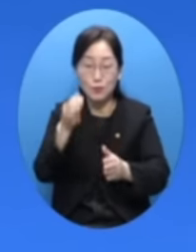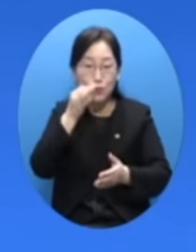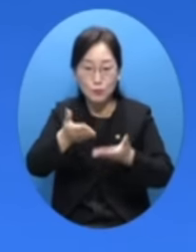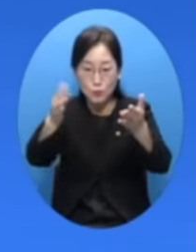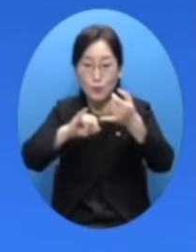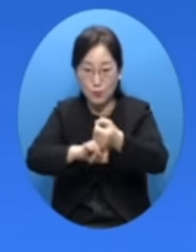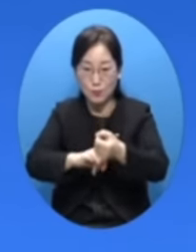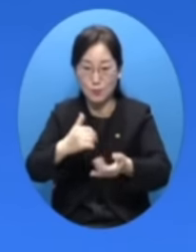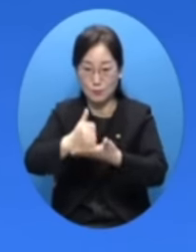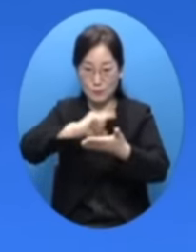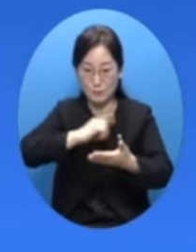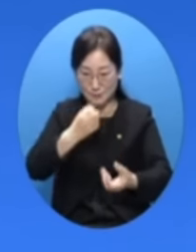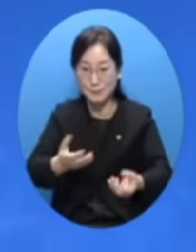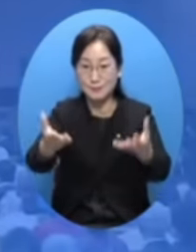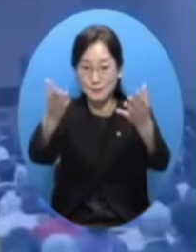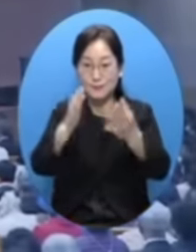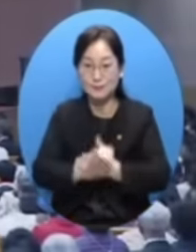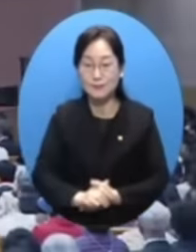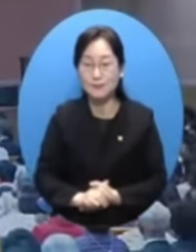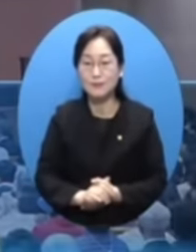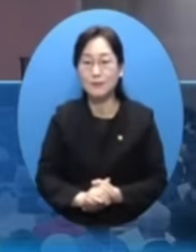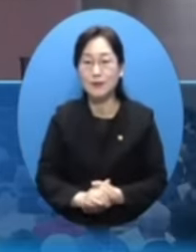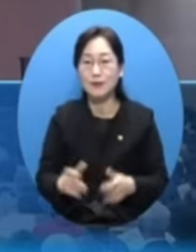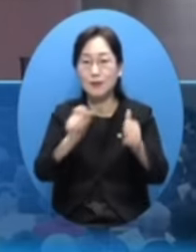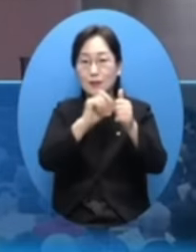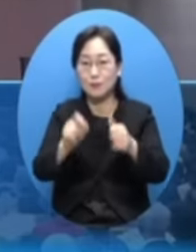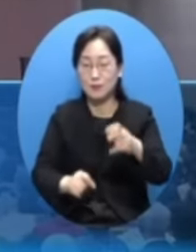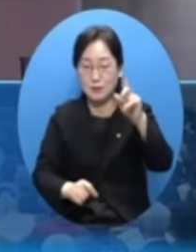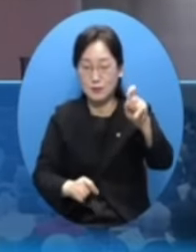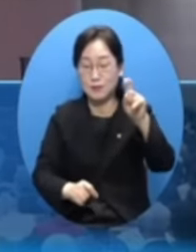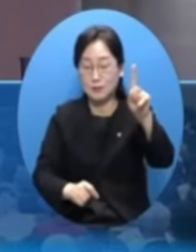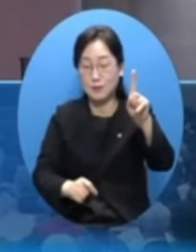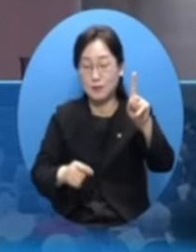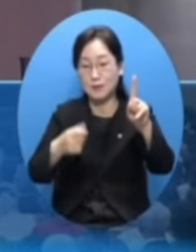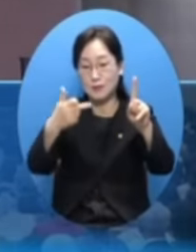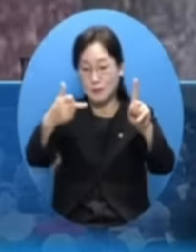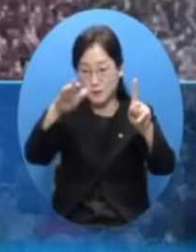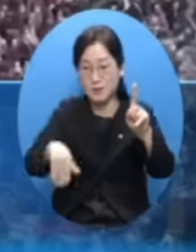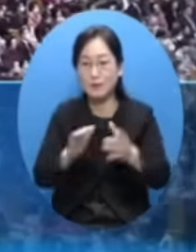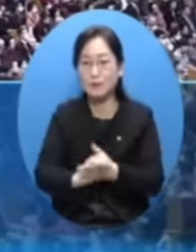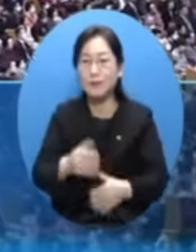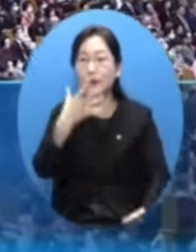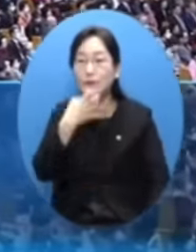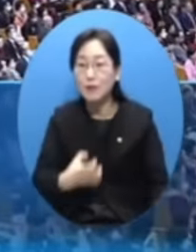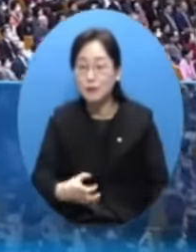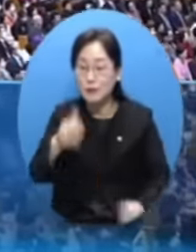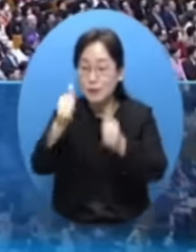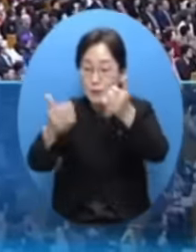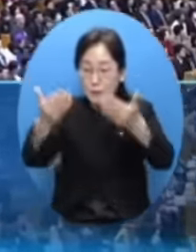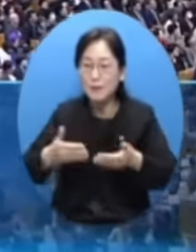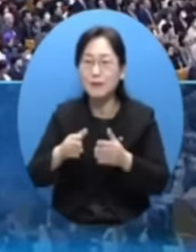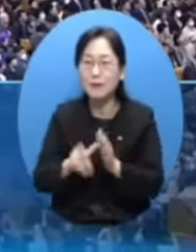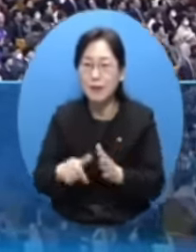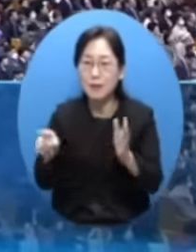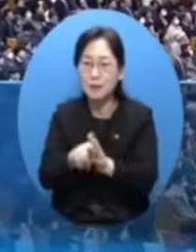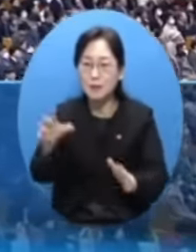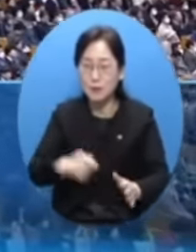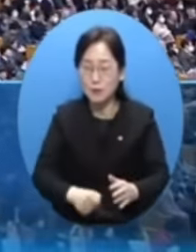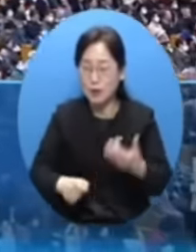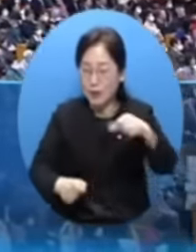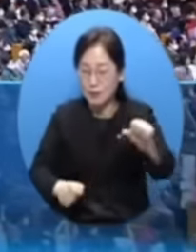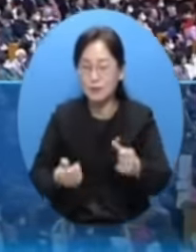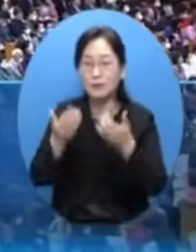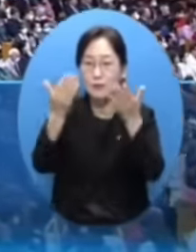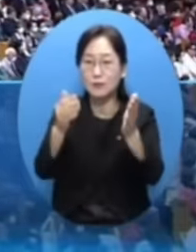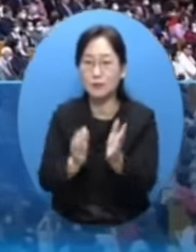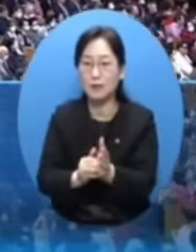이름으로 축원합니다. 히브리서 11장 17절로 19절은 설명합니다. 아브라함은 시험을 받을 때 믿음으로 이삭을